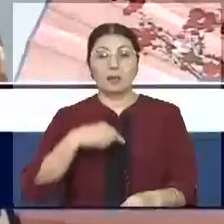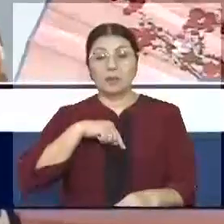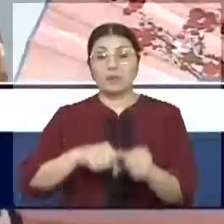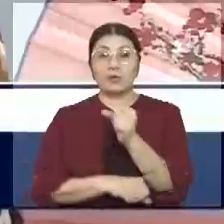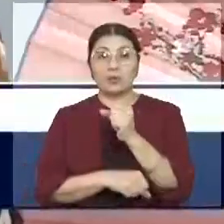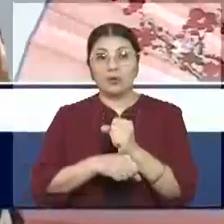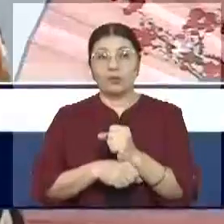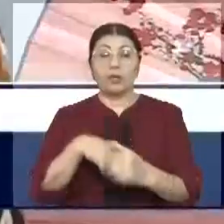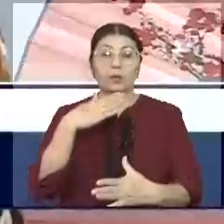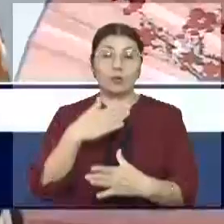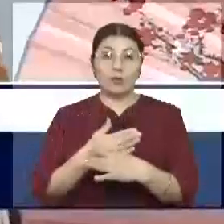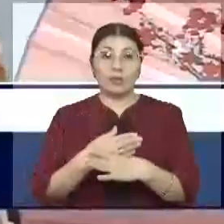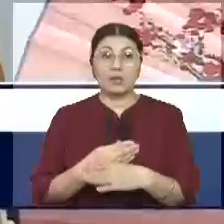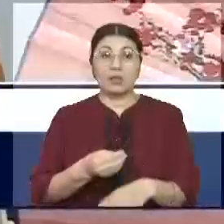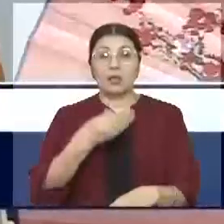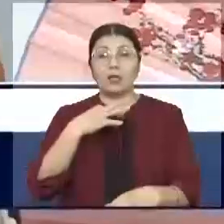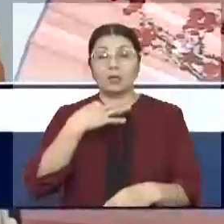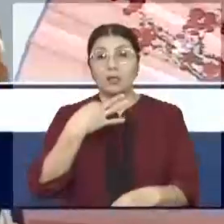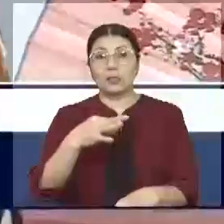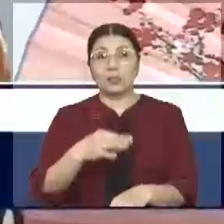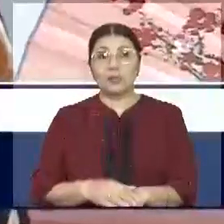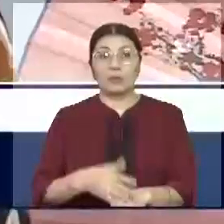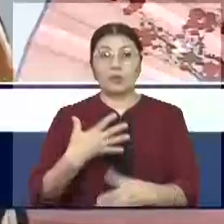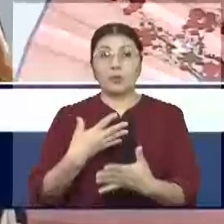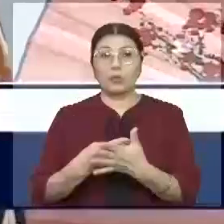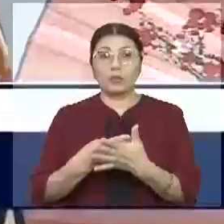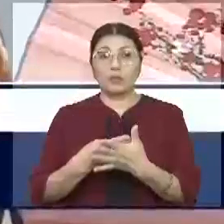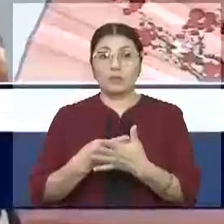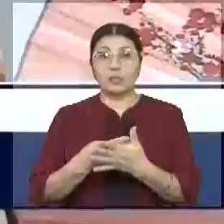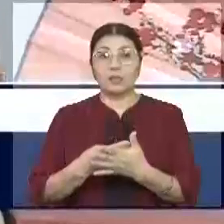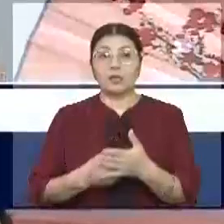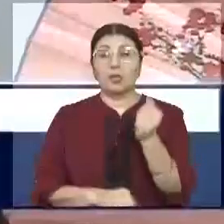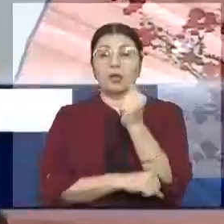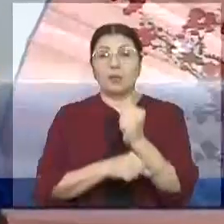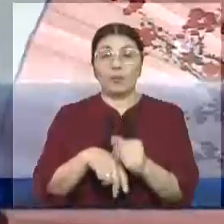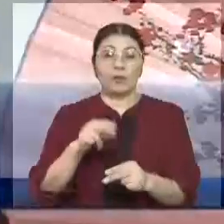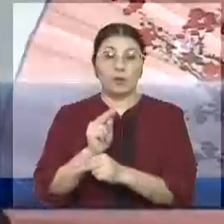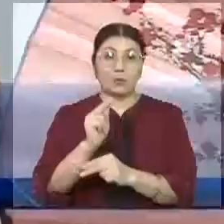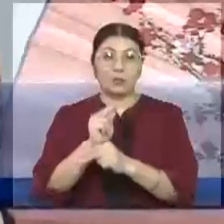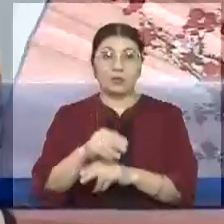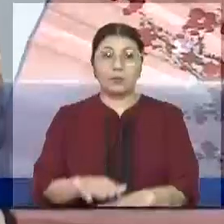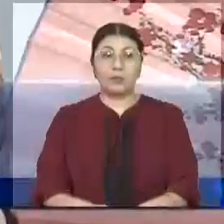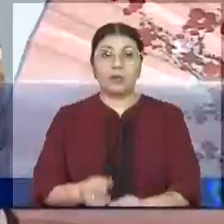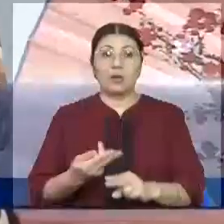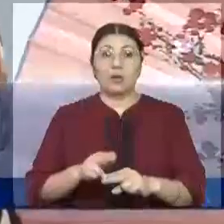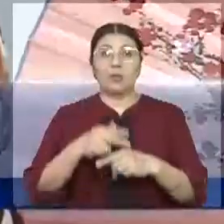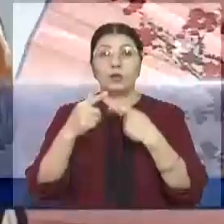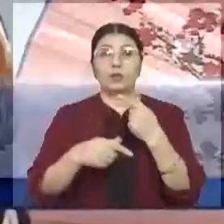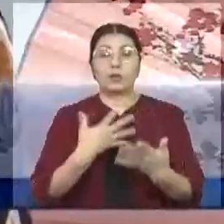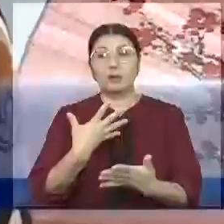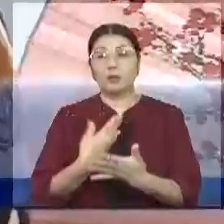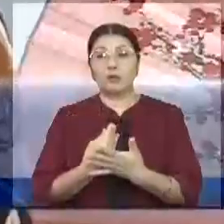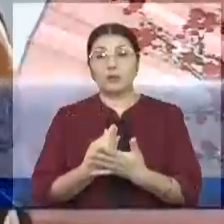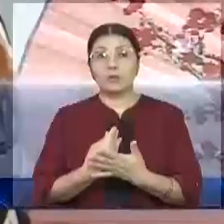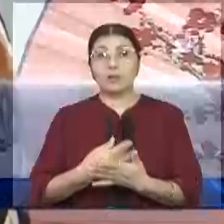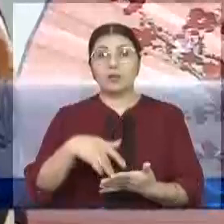дәрісті психологтарды алып отырық, және жақсы тәжірибелерді өзіміздің мамандарымызды оқытып отырық. Ол дейтін әрі қарайда